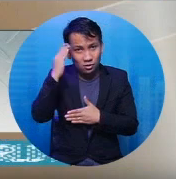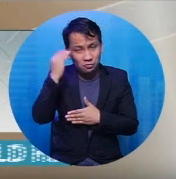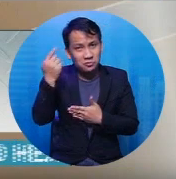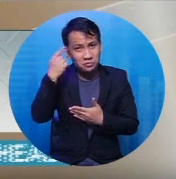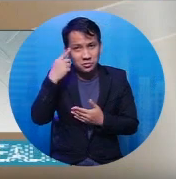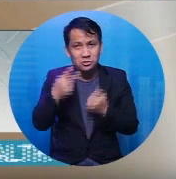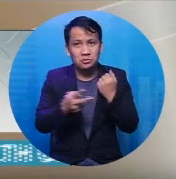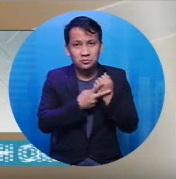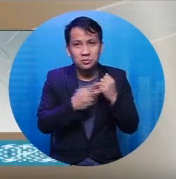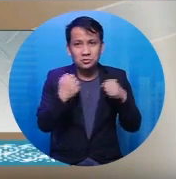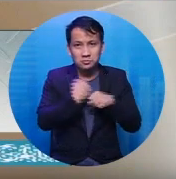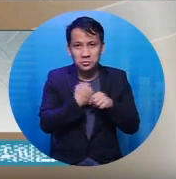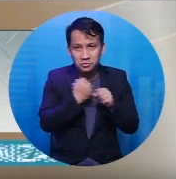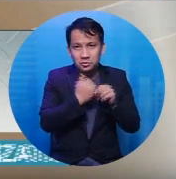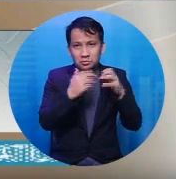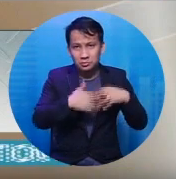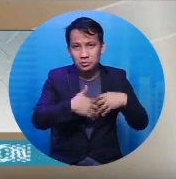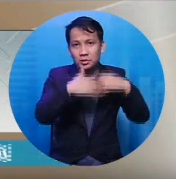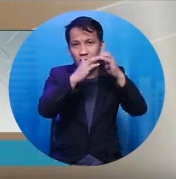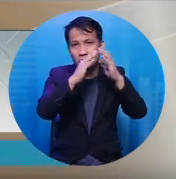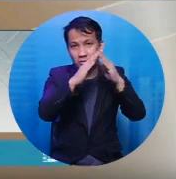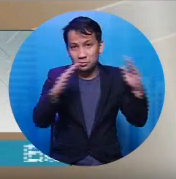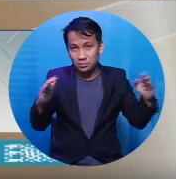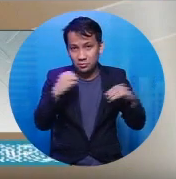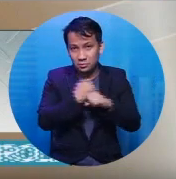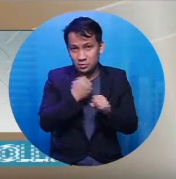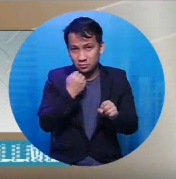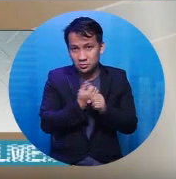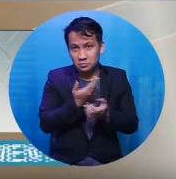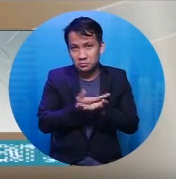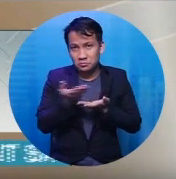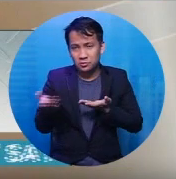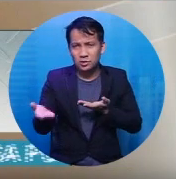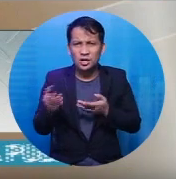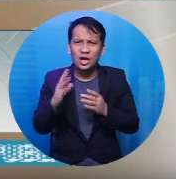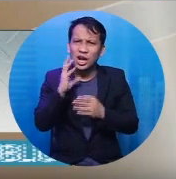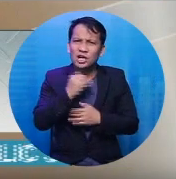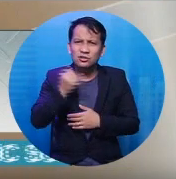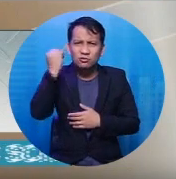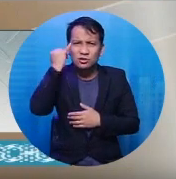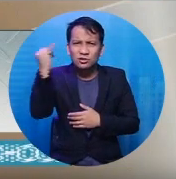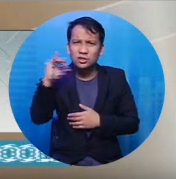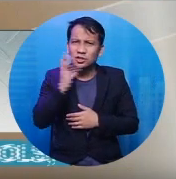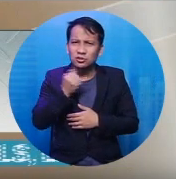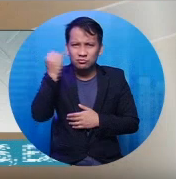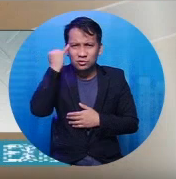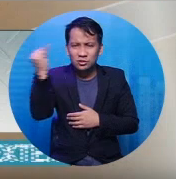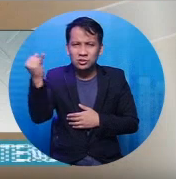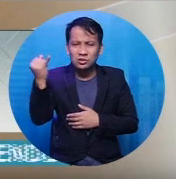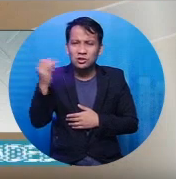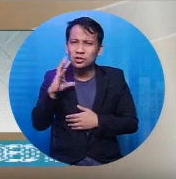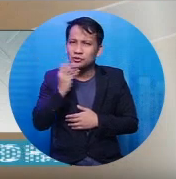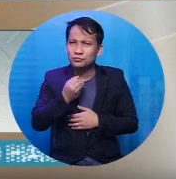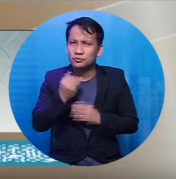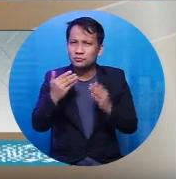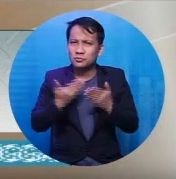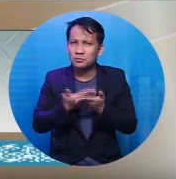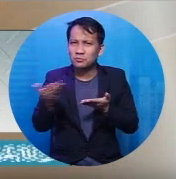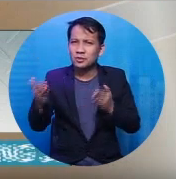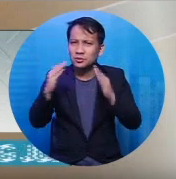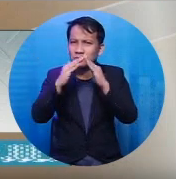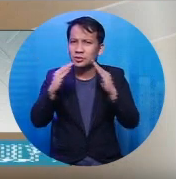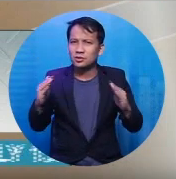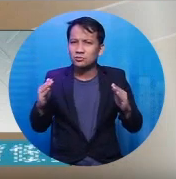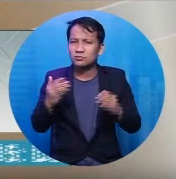kayo sa isang house and lot. Tama? Kaninong idea po yun, yung bibili kayo ng house and lot? Sino pong may gusto